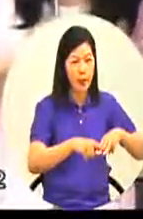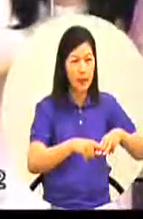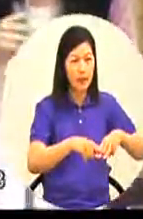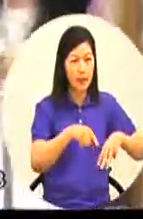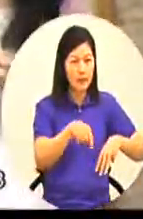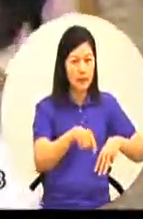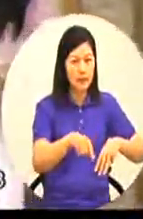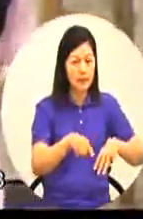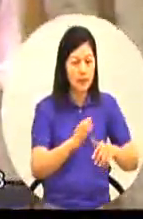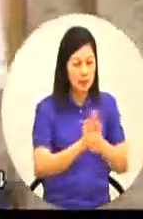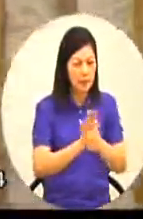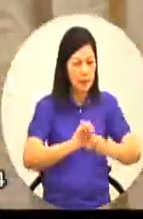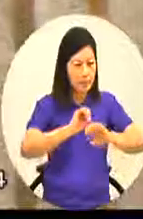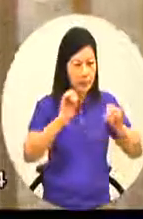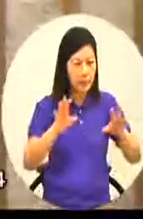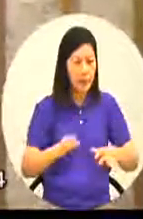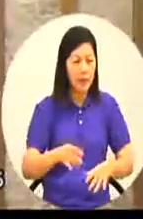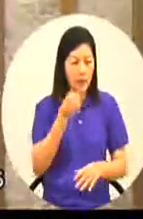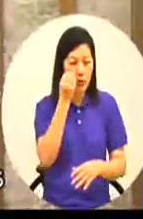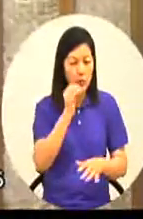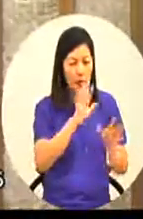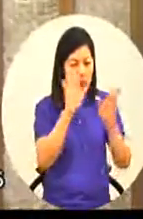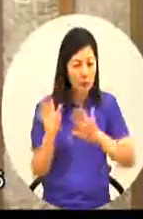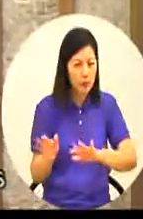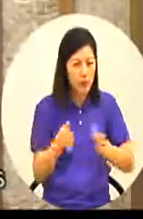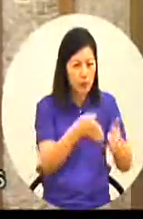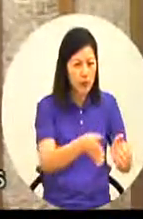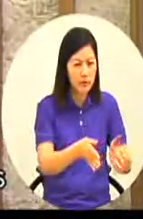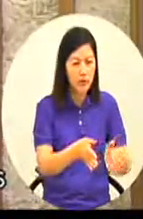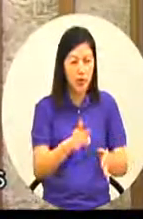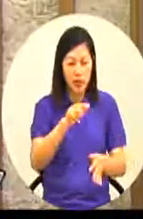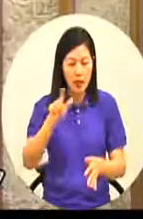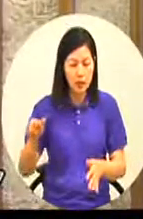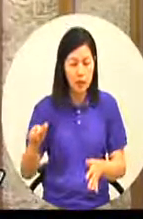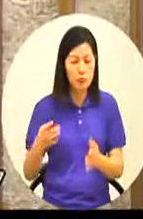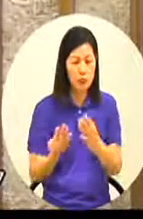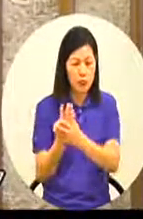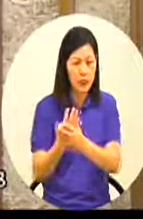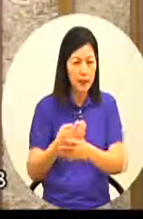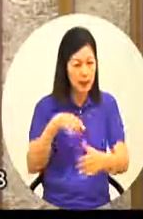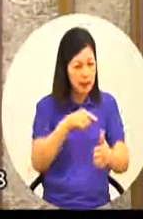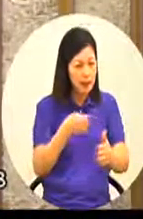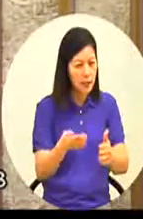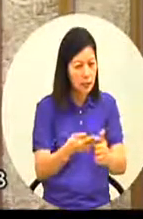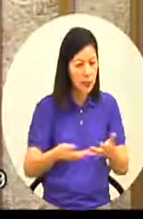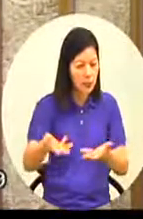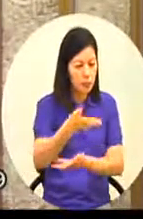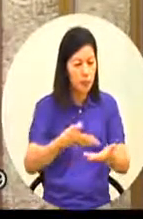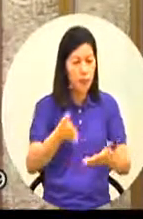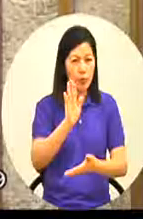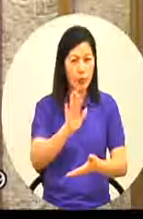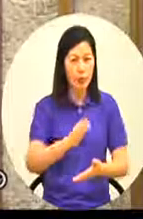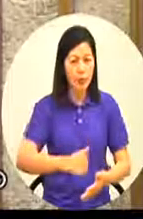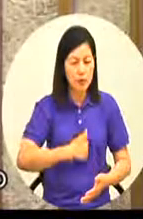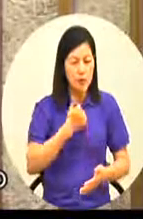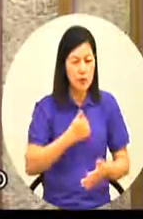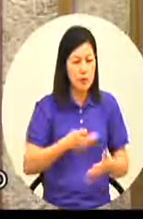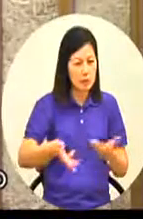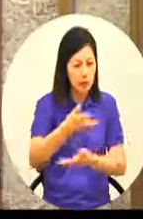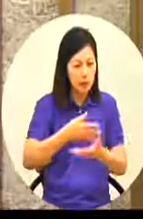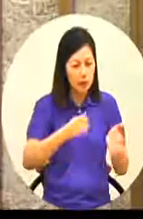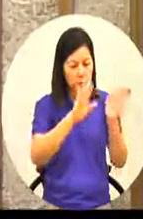那个实质的交流，不管是观光面向的、物产面向的或是教育面向的，会有这两种交流。所以实际上交流的方式会